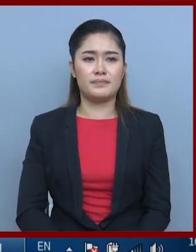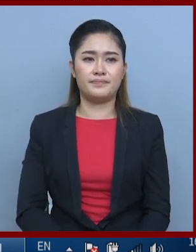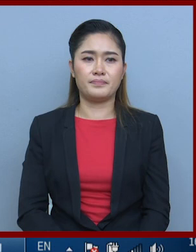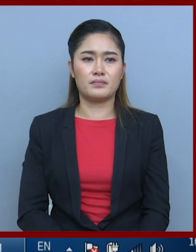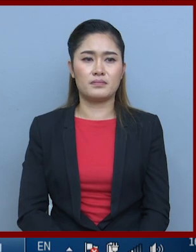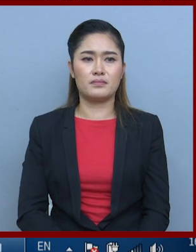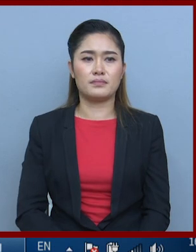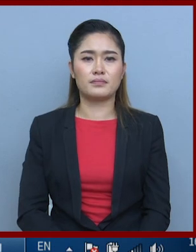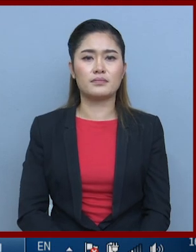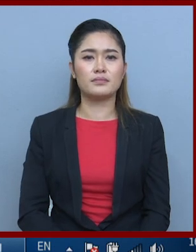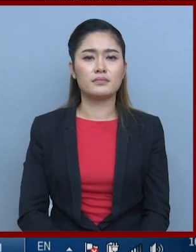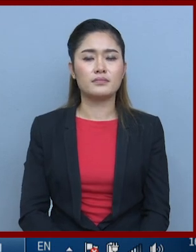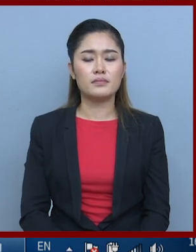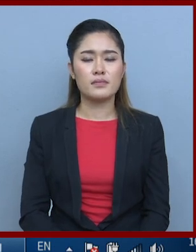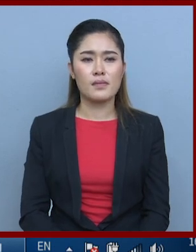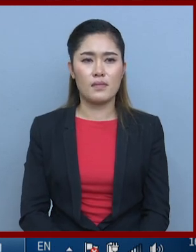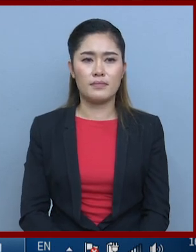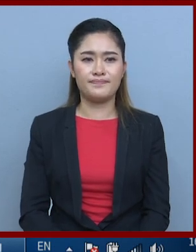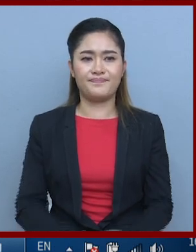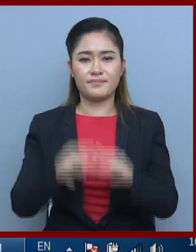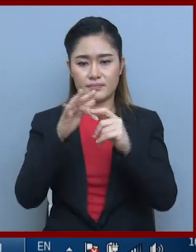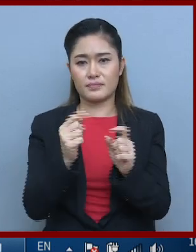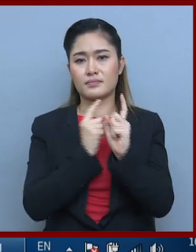sub call